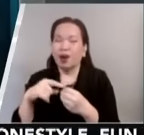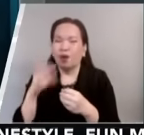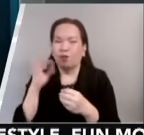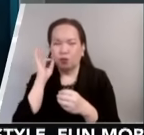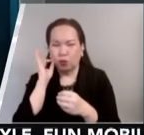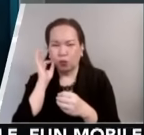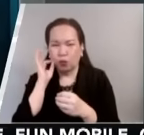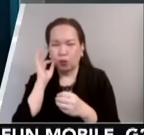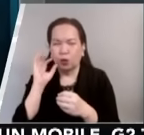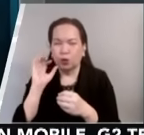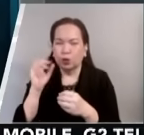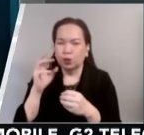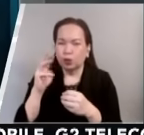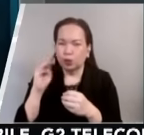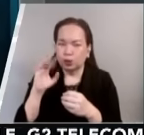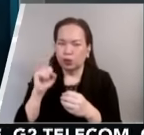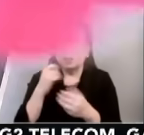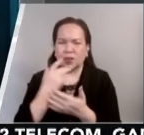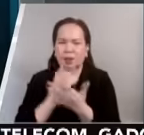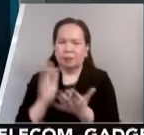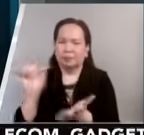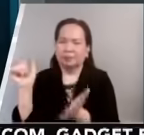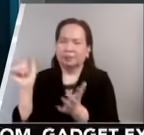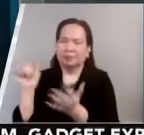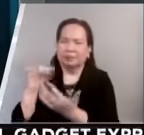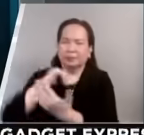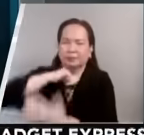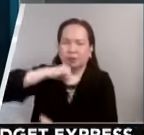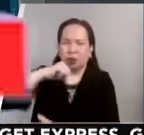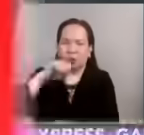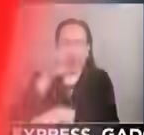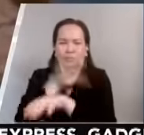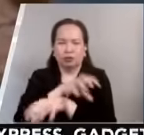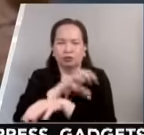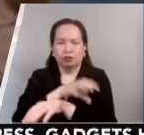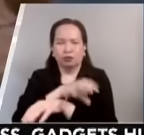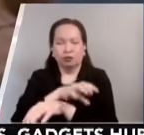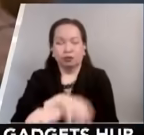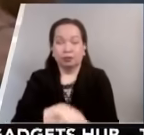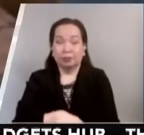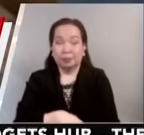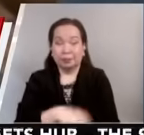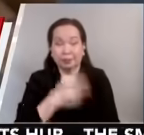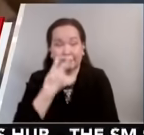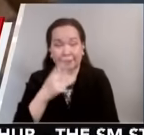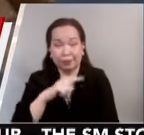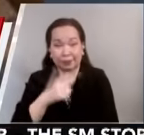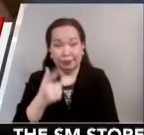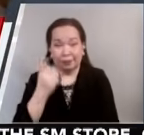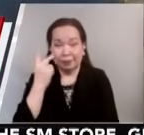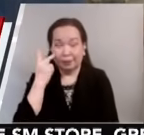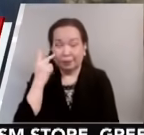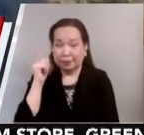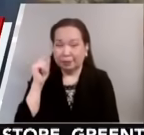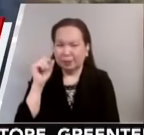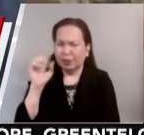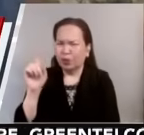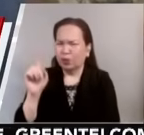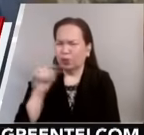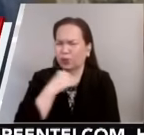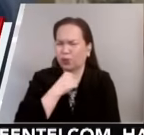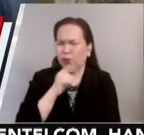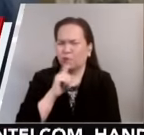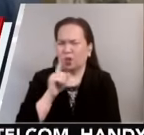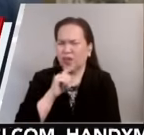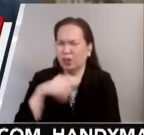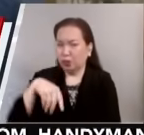antim Marites mula sa Divisoria sa Maynila nakatutok live si Katrina son Katrina Happy New Year Ano ba yang pantaboy Marites